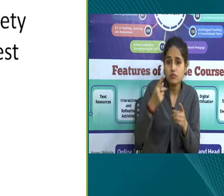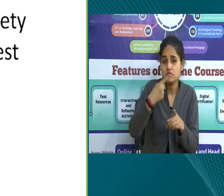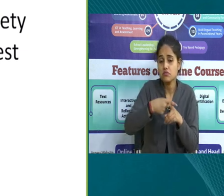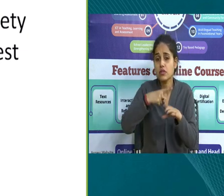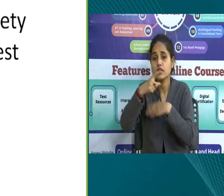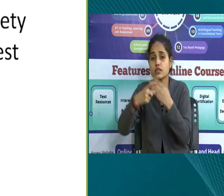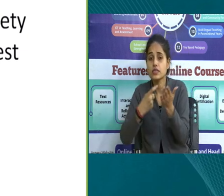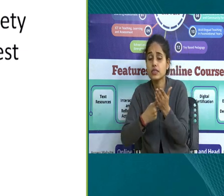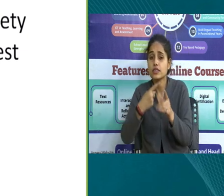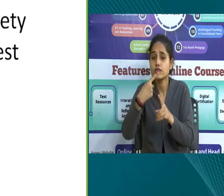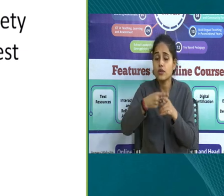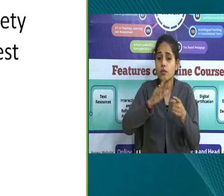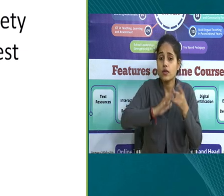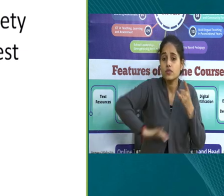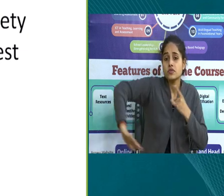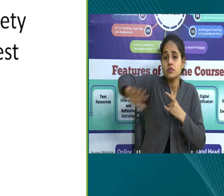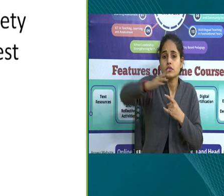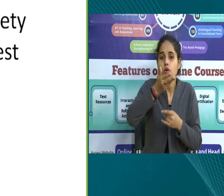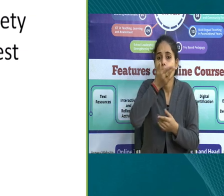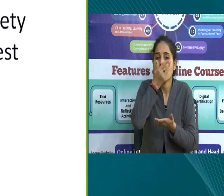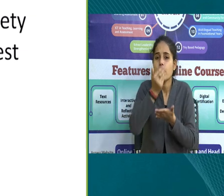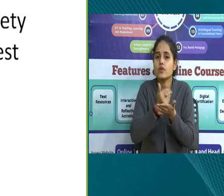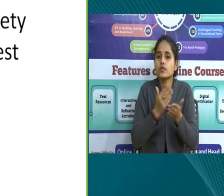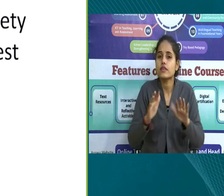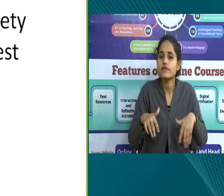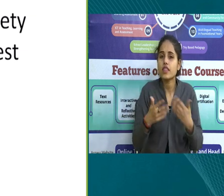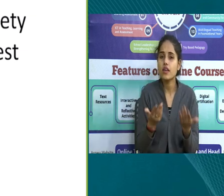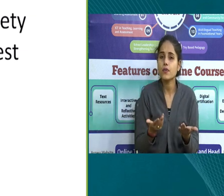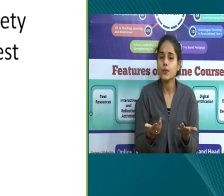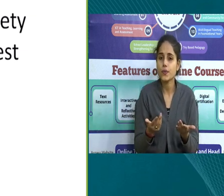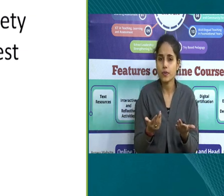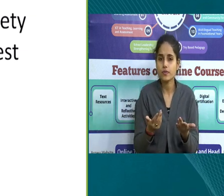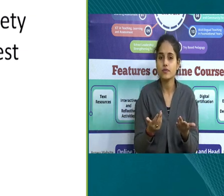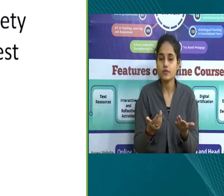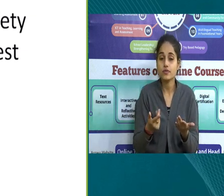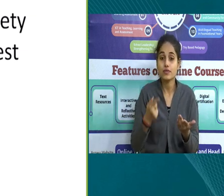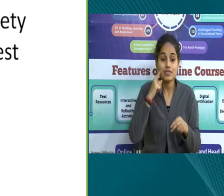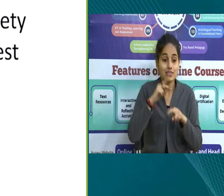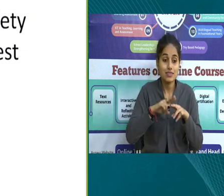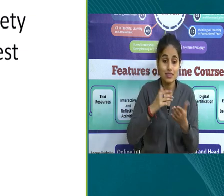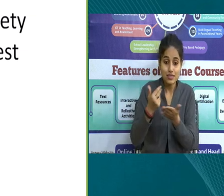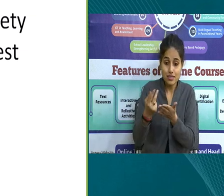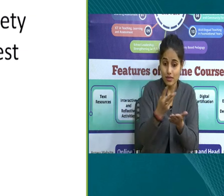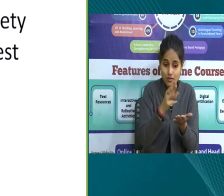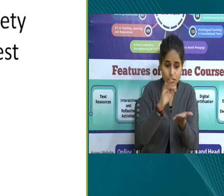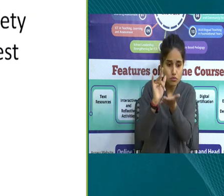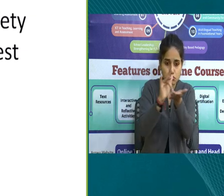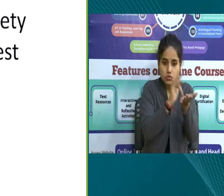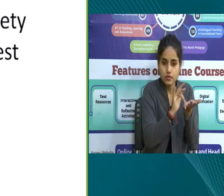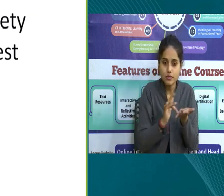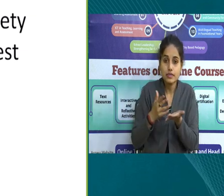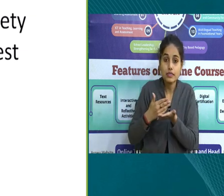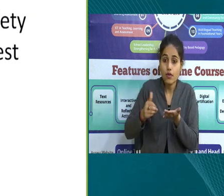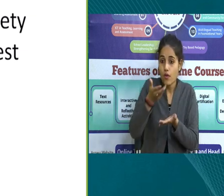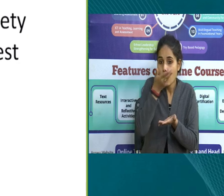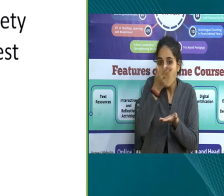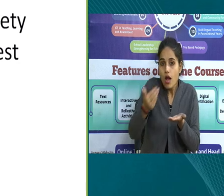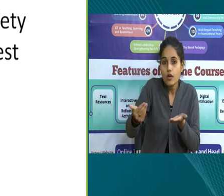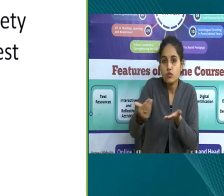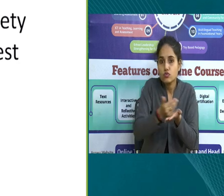जड़ा देश को भाल एक